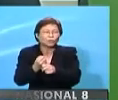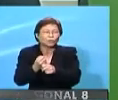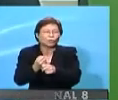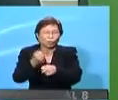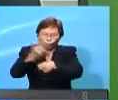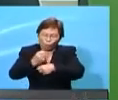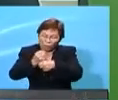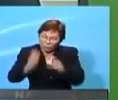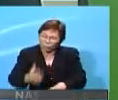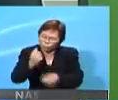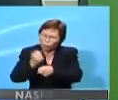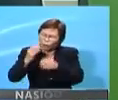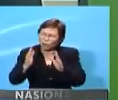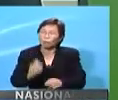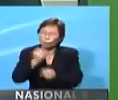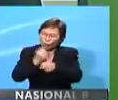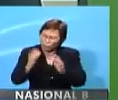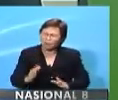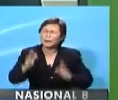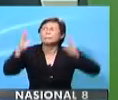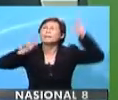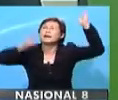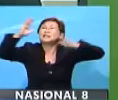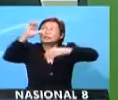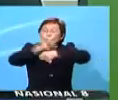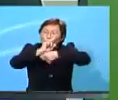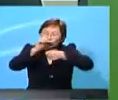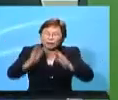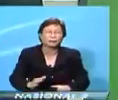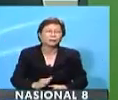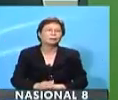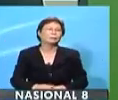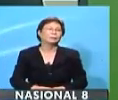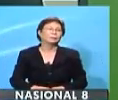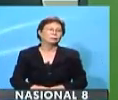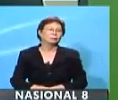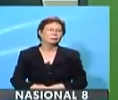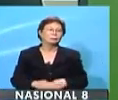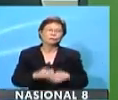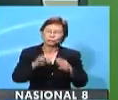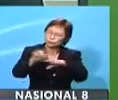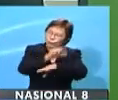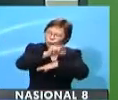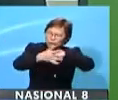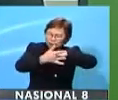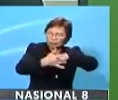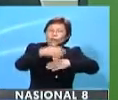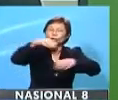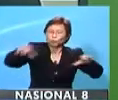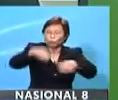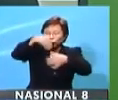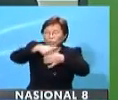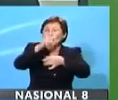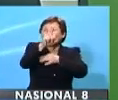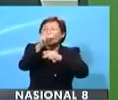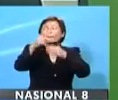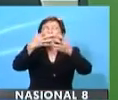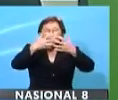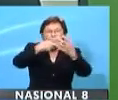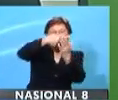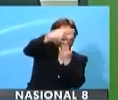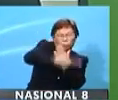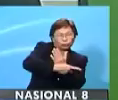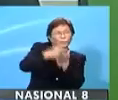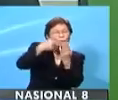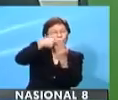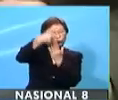local workers can execute the technology of IBS. Do that in one project and after that the cycle, the